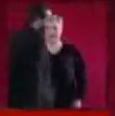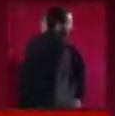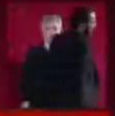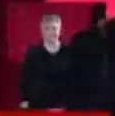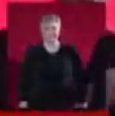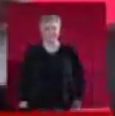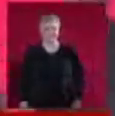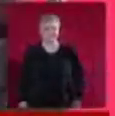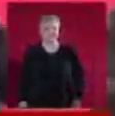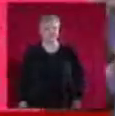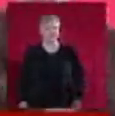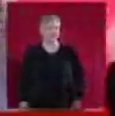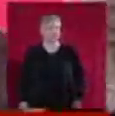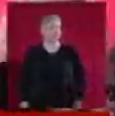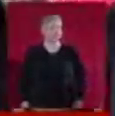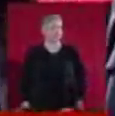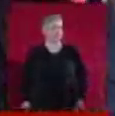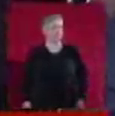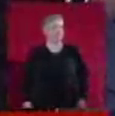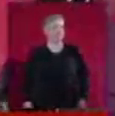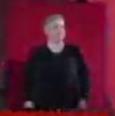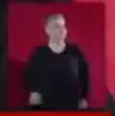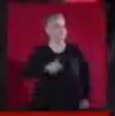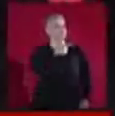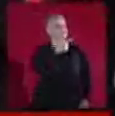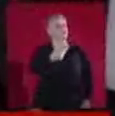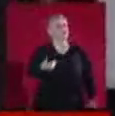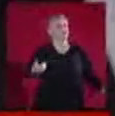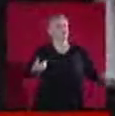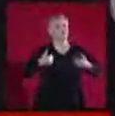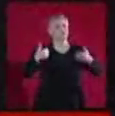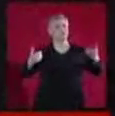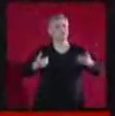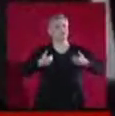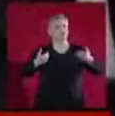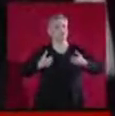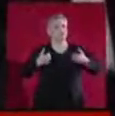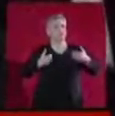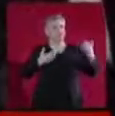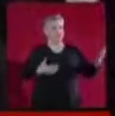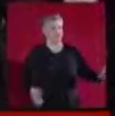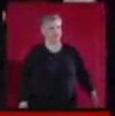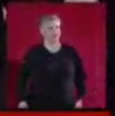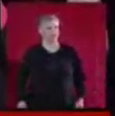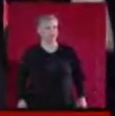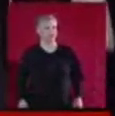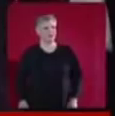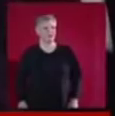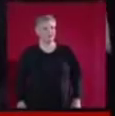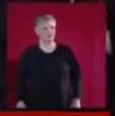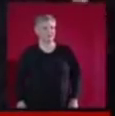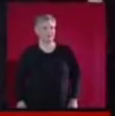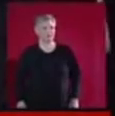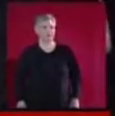συγγνώμη από τους ευρωπαίους σοσιαλιστές ακτιβιστής μαζί μας για τη συμπόρευση των προοδευτικών